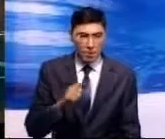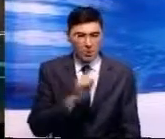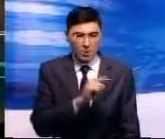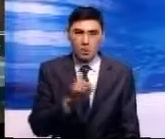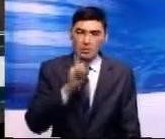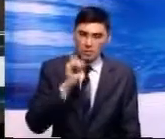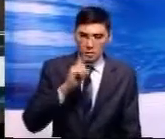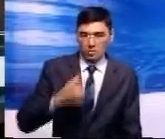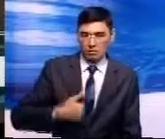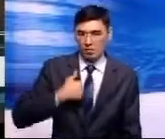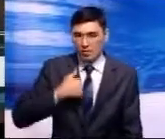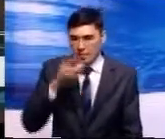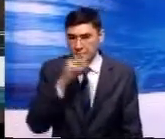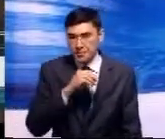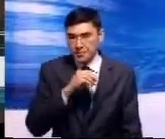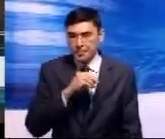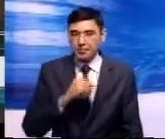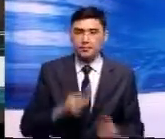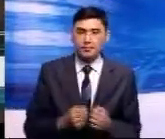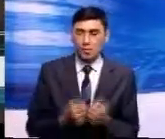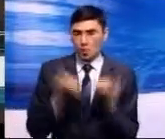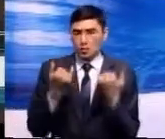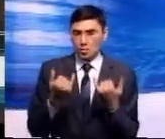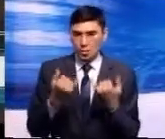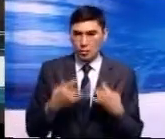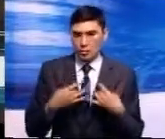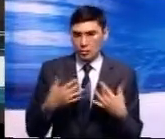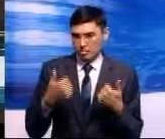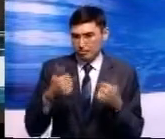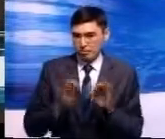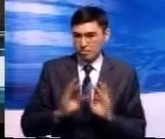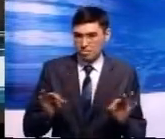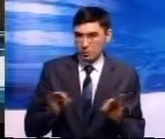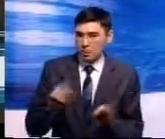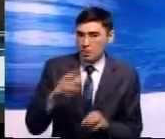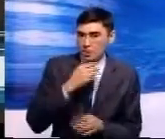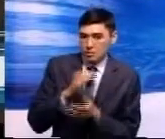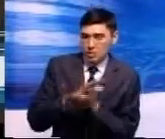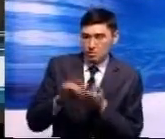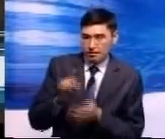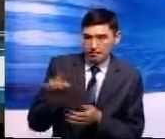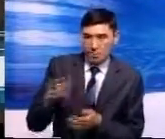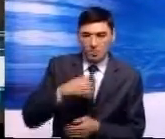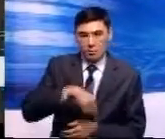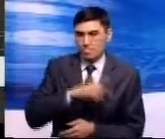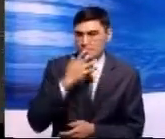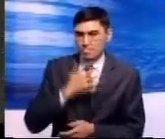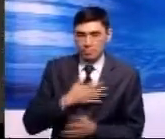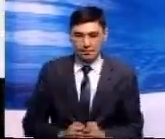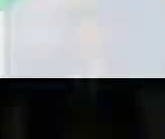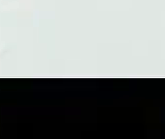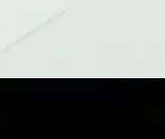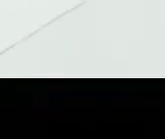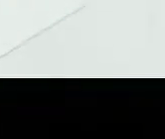молодежь. Очень хорошее мероприятие. На сцене выступают наши земляки, которых мы очень любим. Все проходит просто